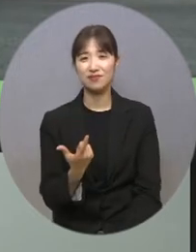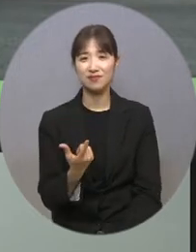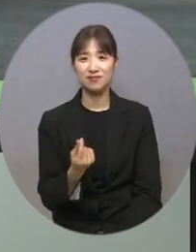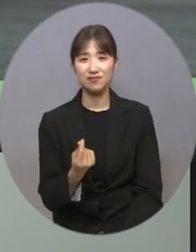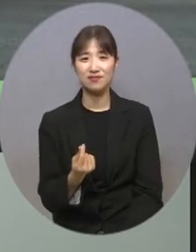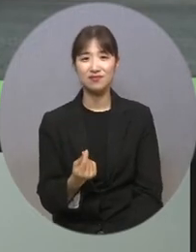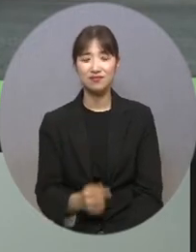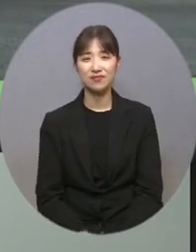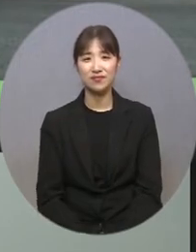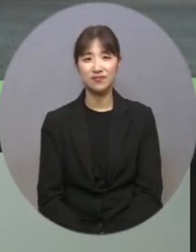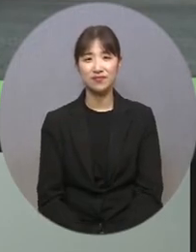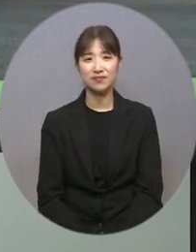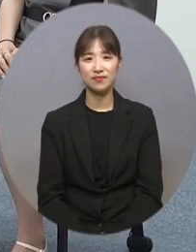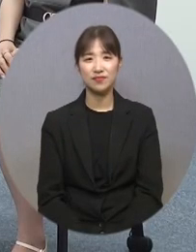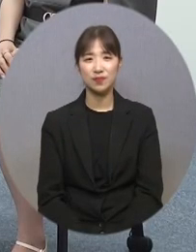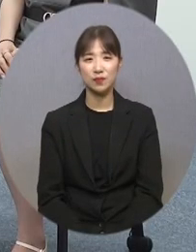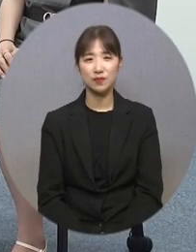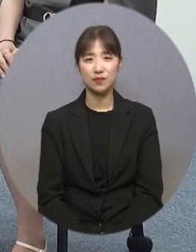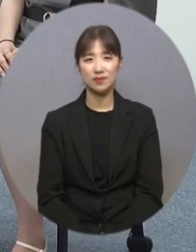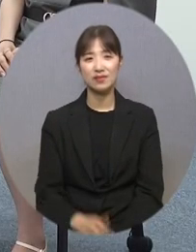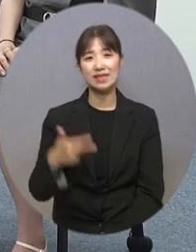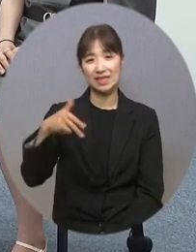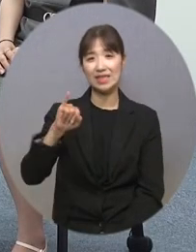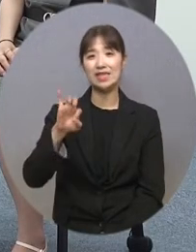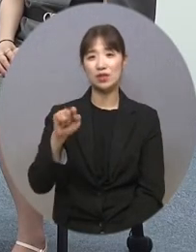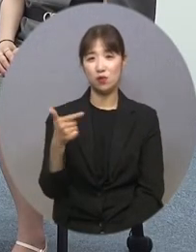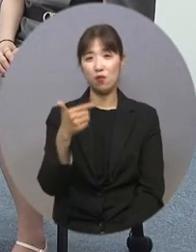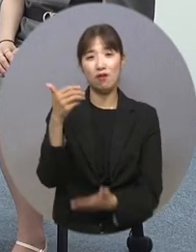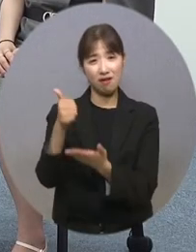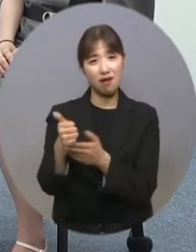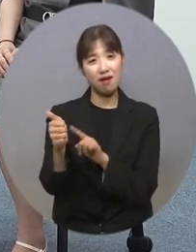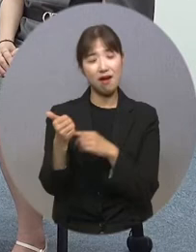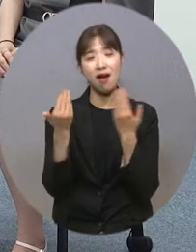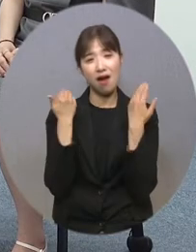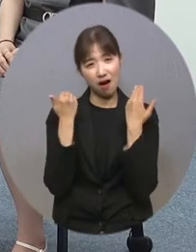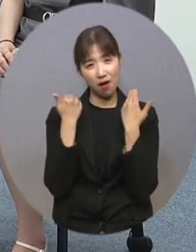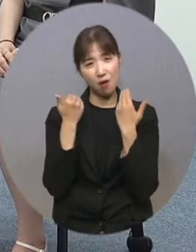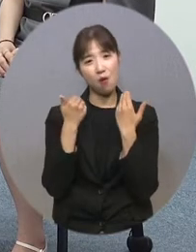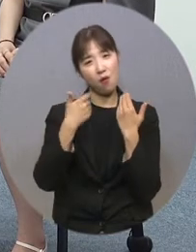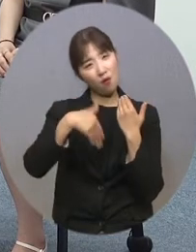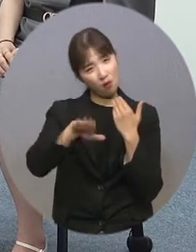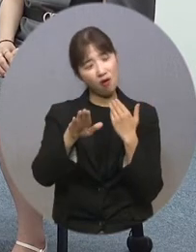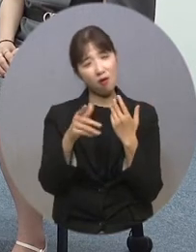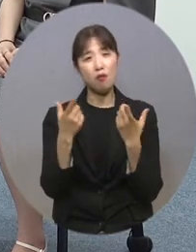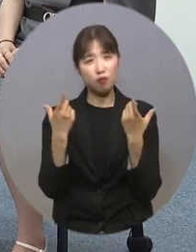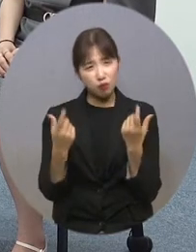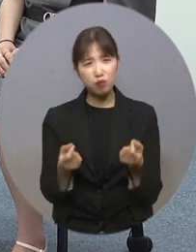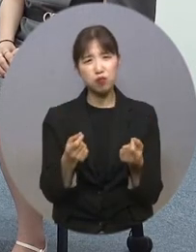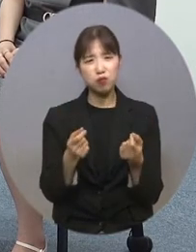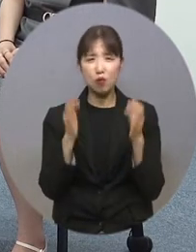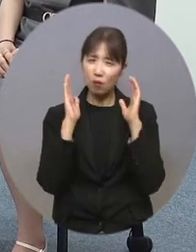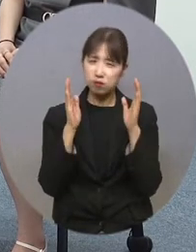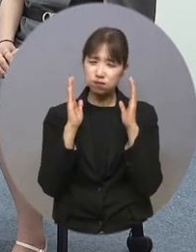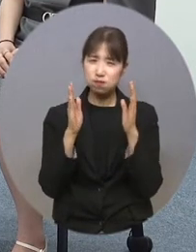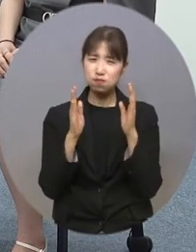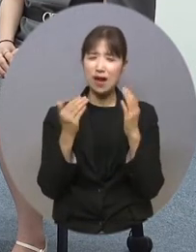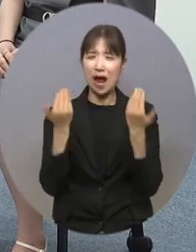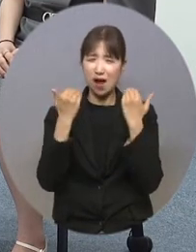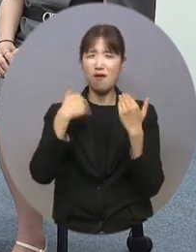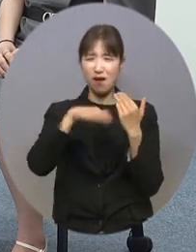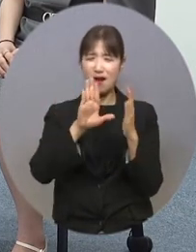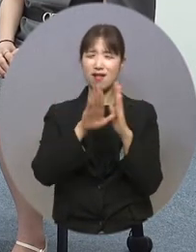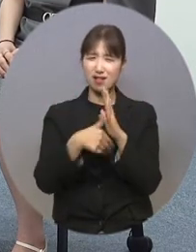그런 말씀 쓰신 것 같습니다 우리 지원 님 확 학교가서 마찬가지 이해하고 학교 갈